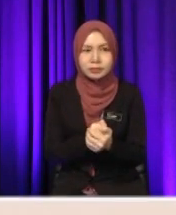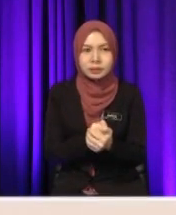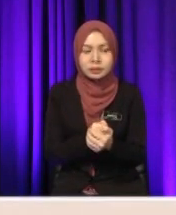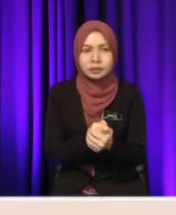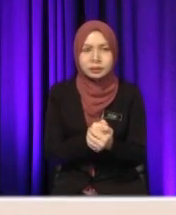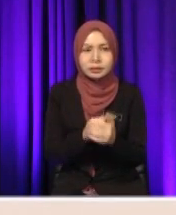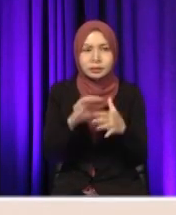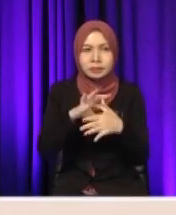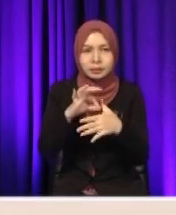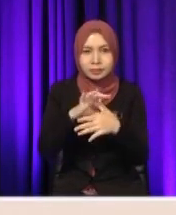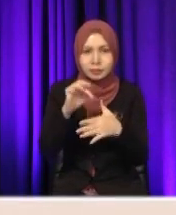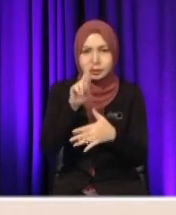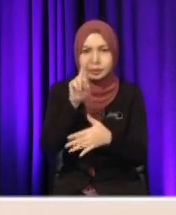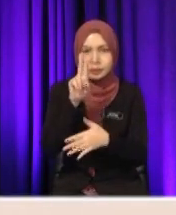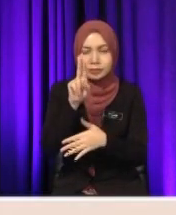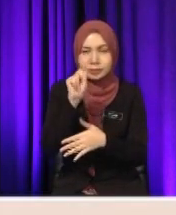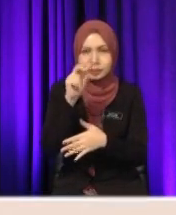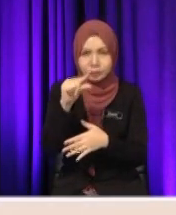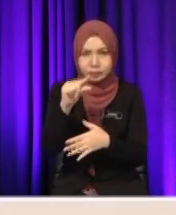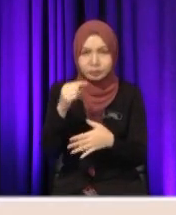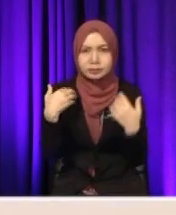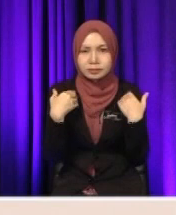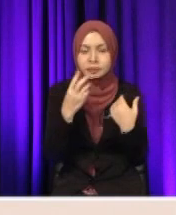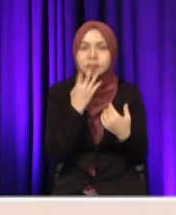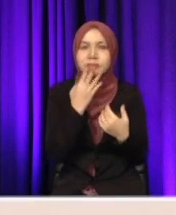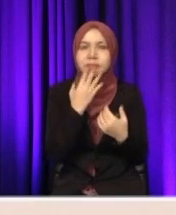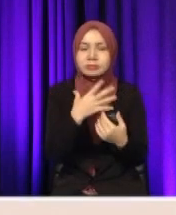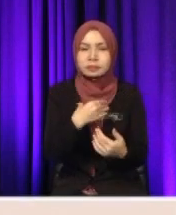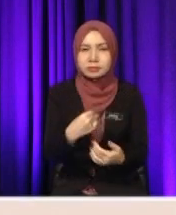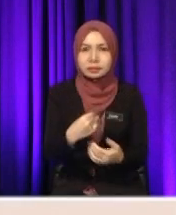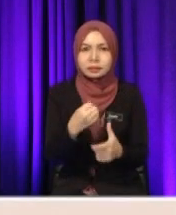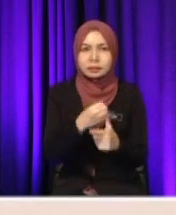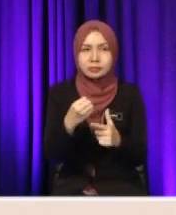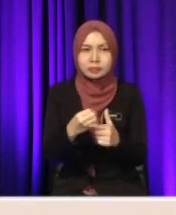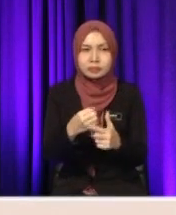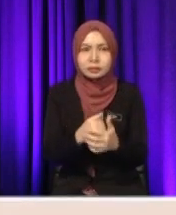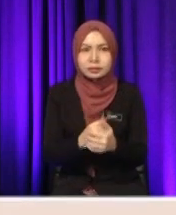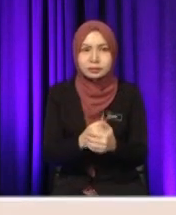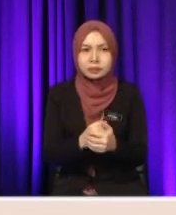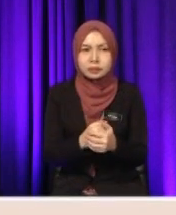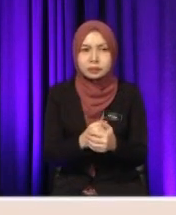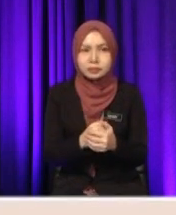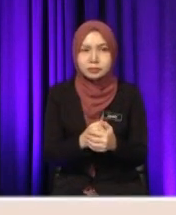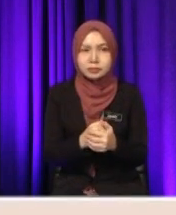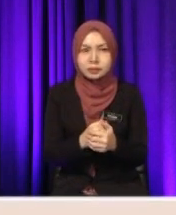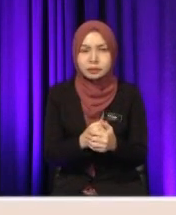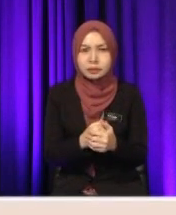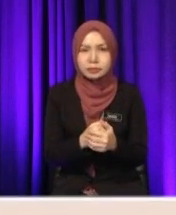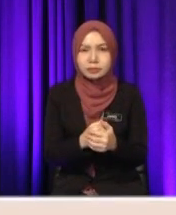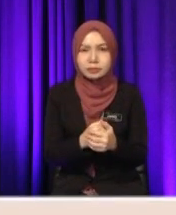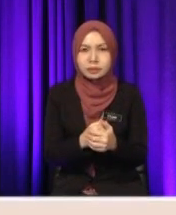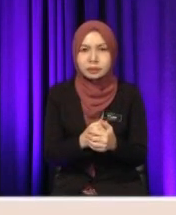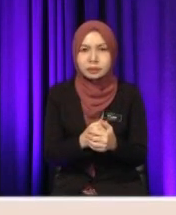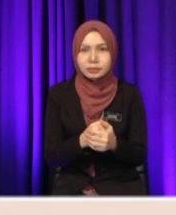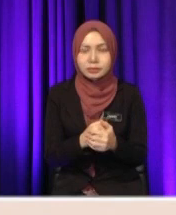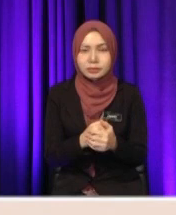ada warna putih kan? Okey, so kita panggil isi room ataupun kernel. Alright, yang mengandungi